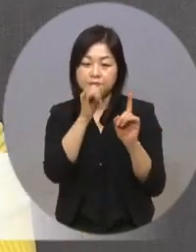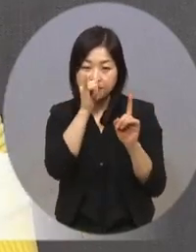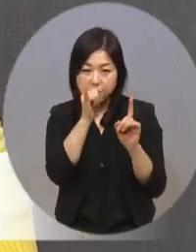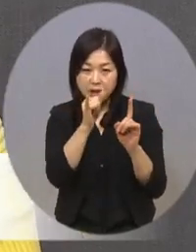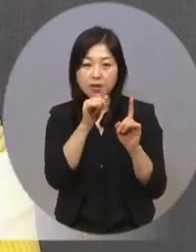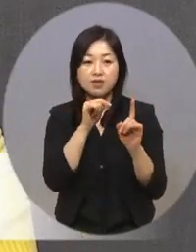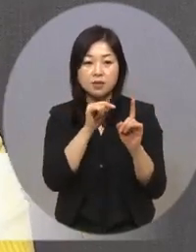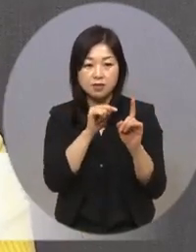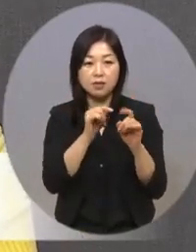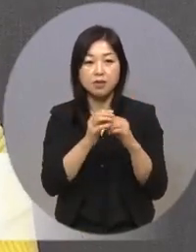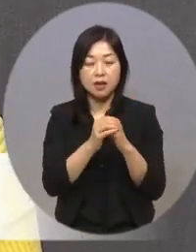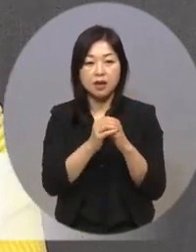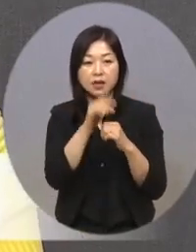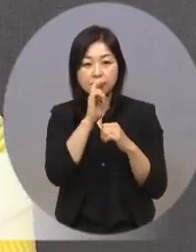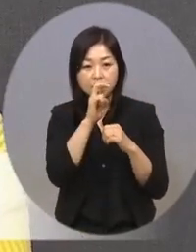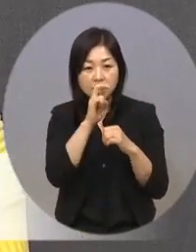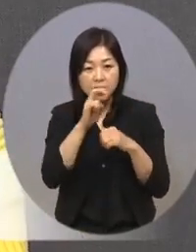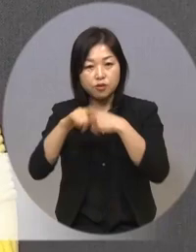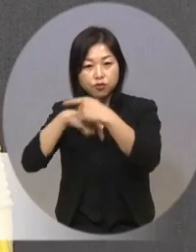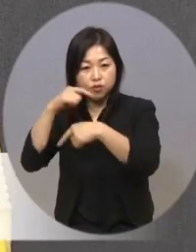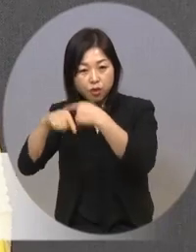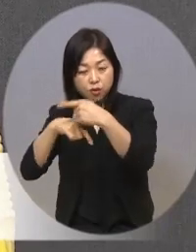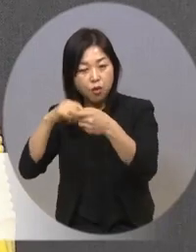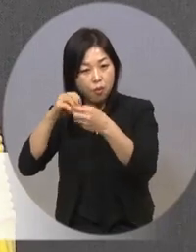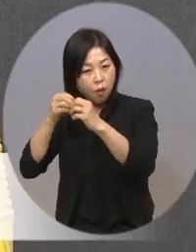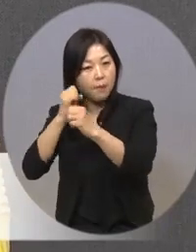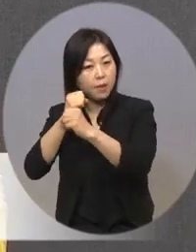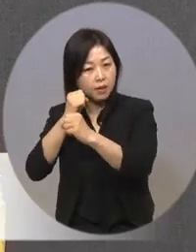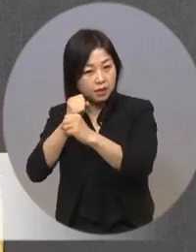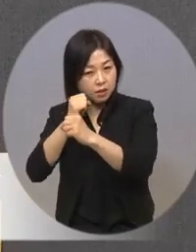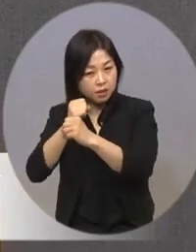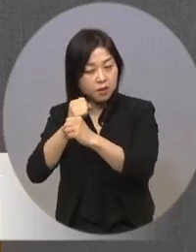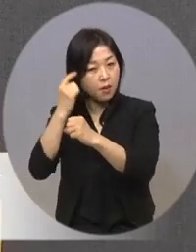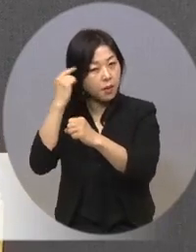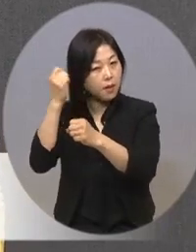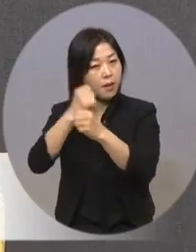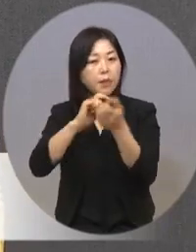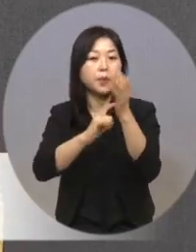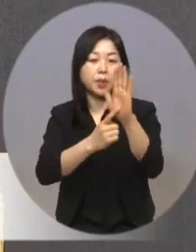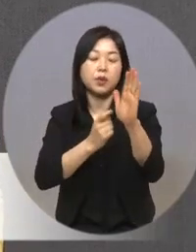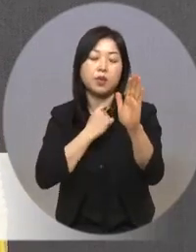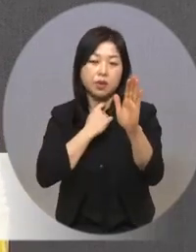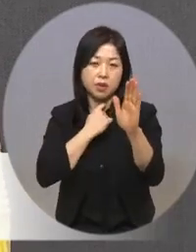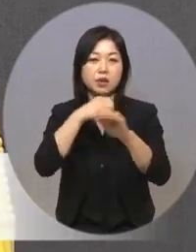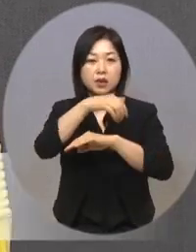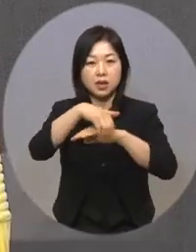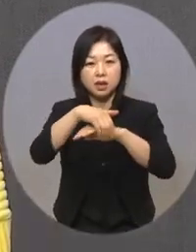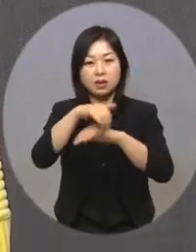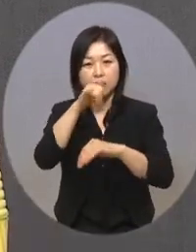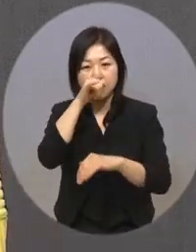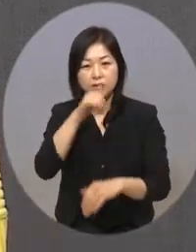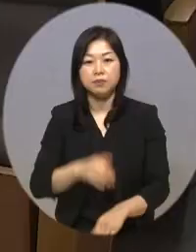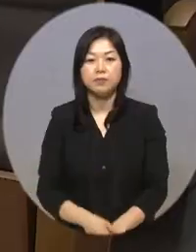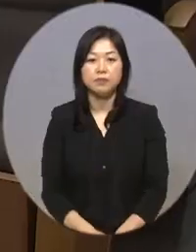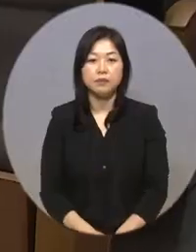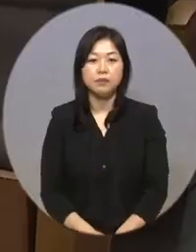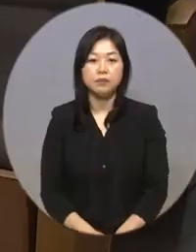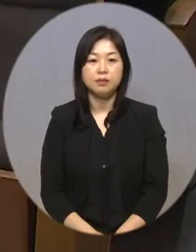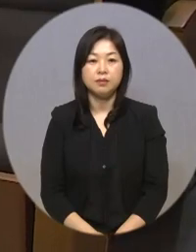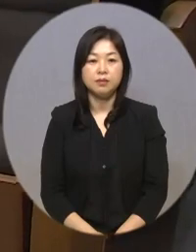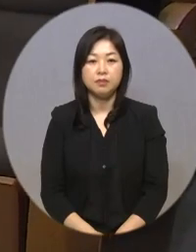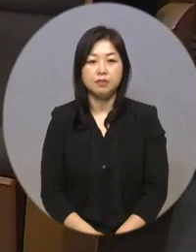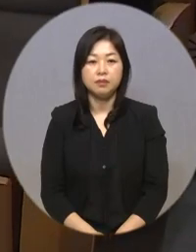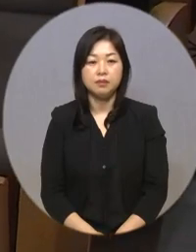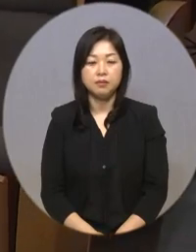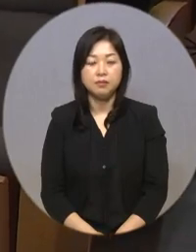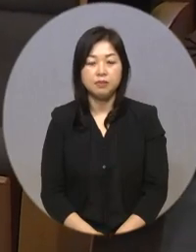가사를 만들어서 수어로 창작 표현을 하는 것이 지금 앞으로 계획을 하고 있습니다.